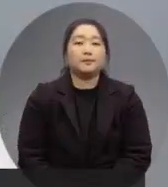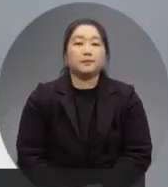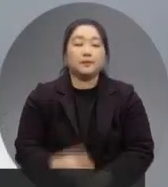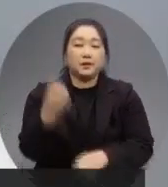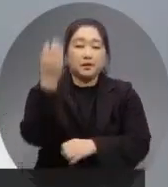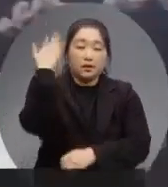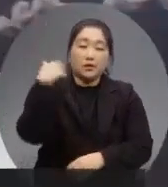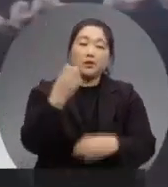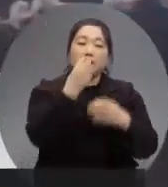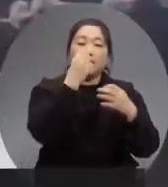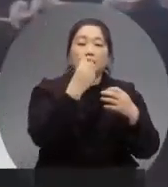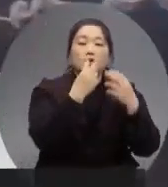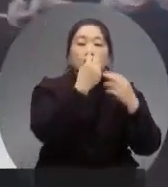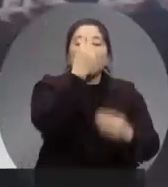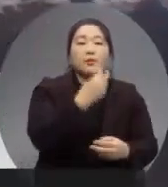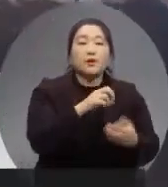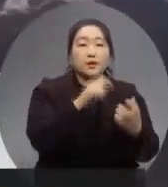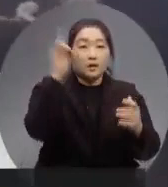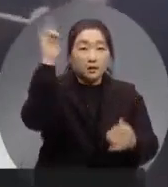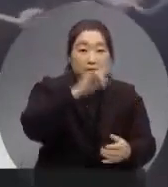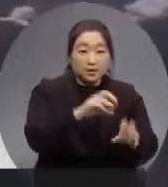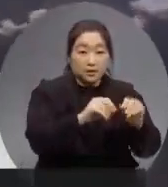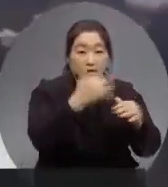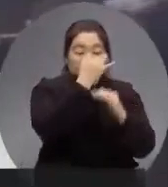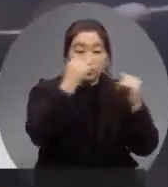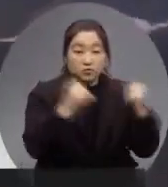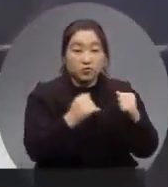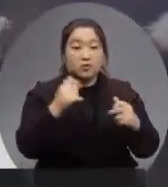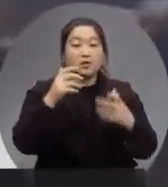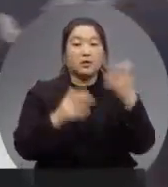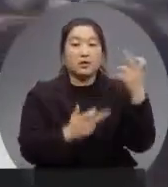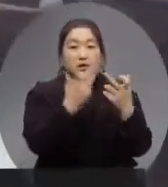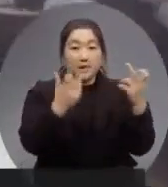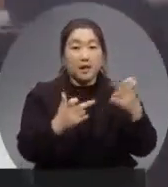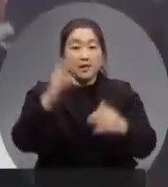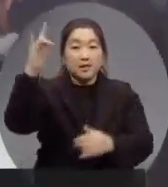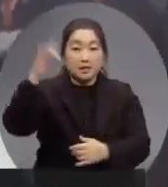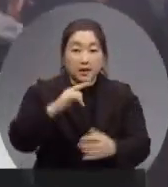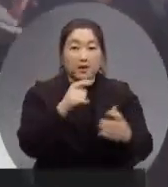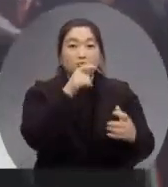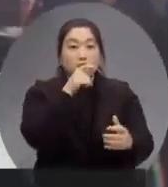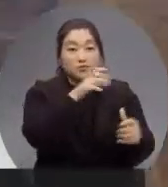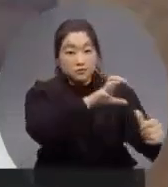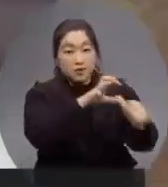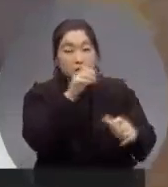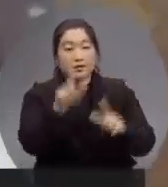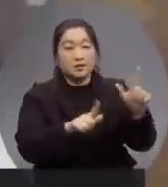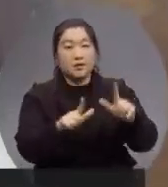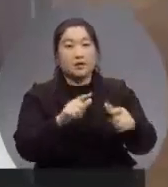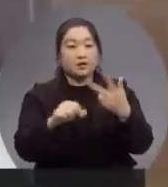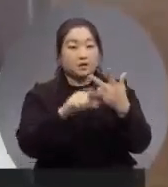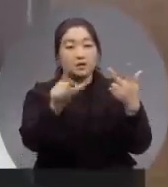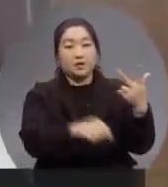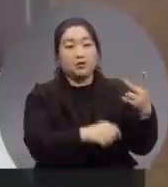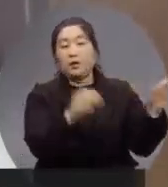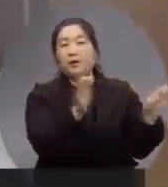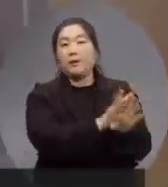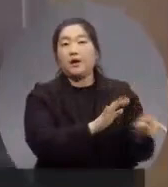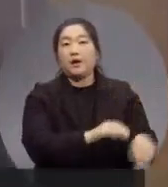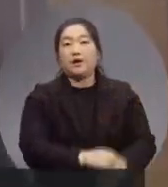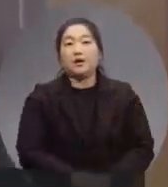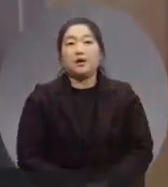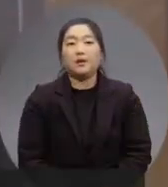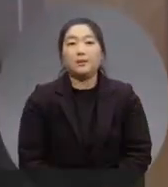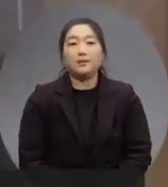기존의 생명과 태양의 땅 충북과 산과 태양 물을 형상화한 상징은 오는 7월이면 역사 속으로